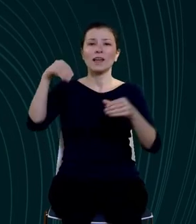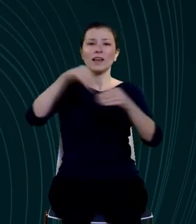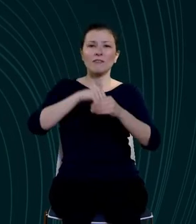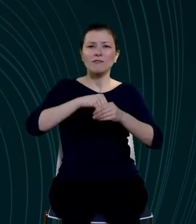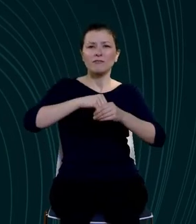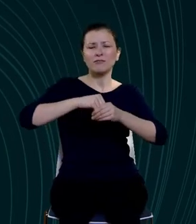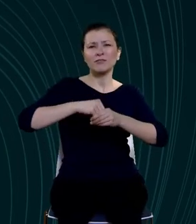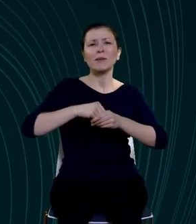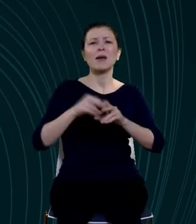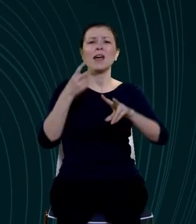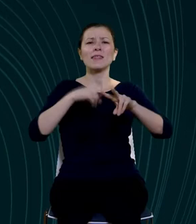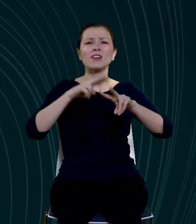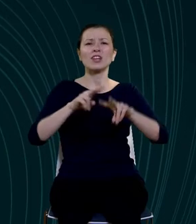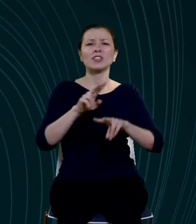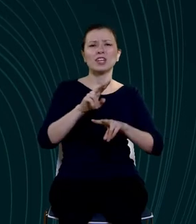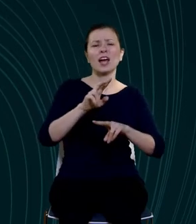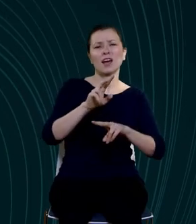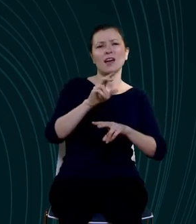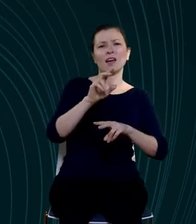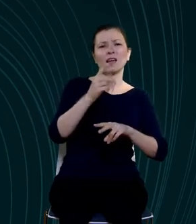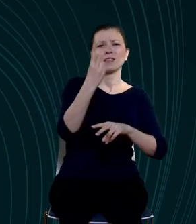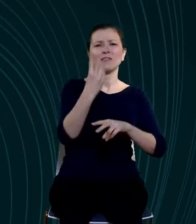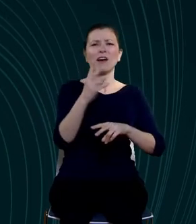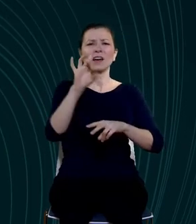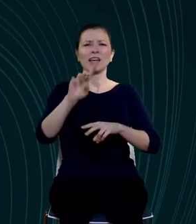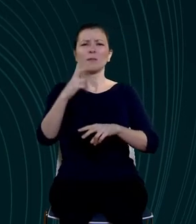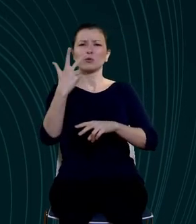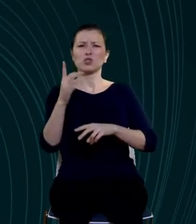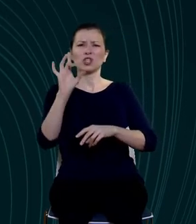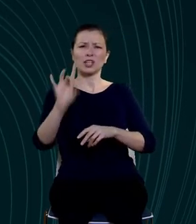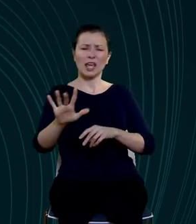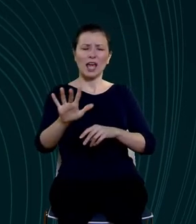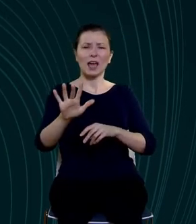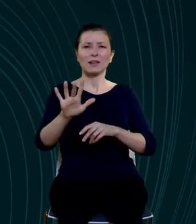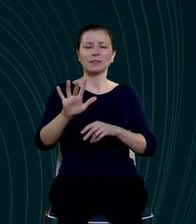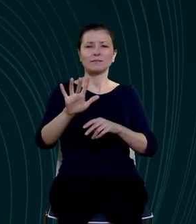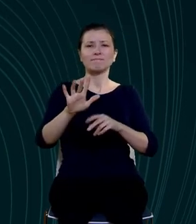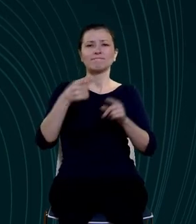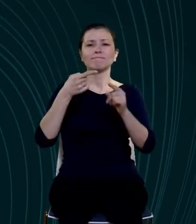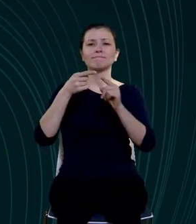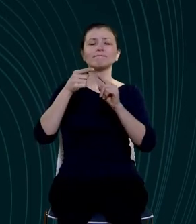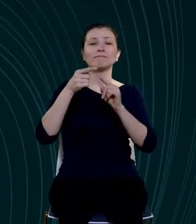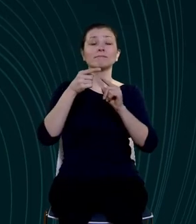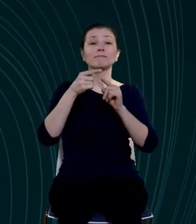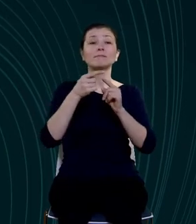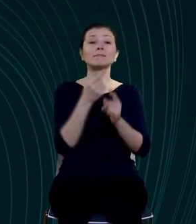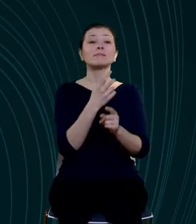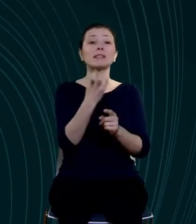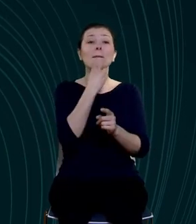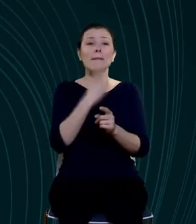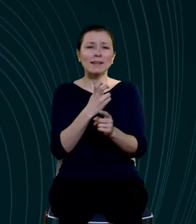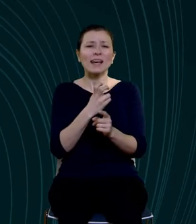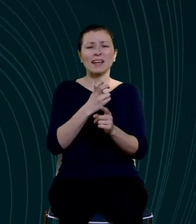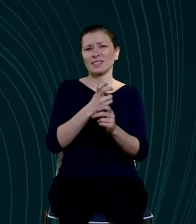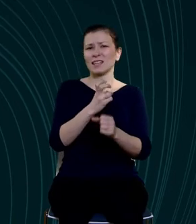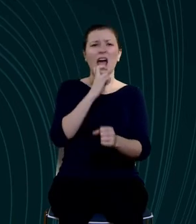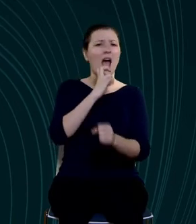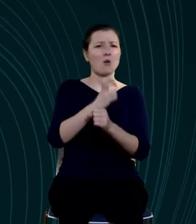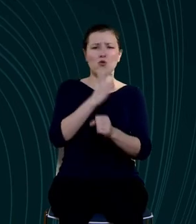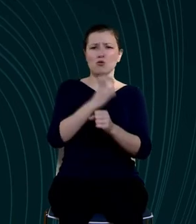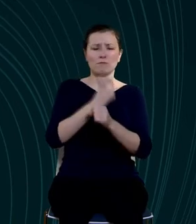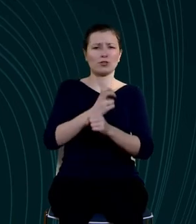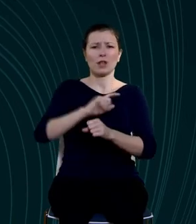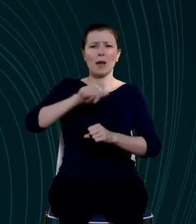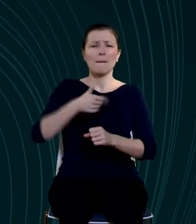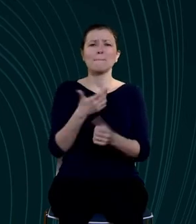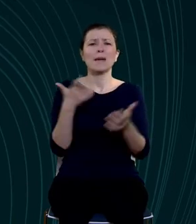2G bądź 3G do serwera FTP. Zasilanie, z którego korzystamy, jest zasilaniem w pełni autonomicznym.